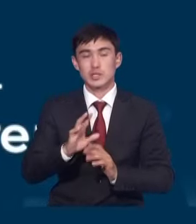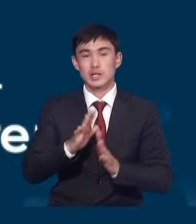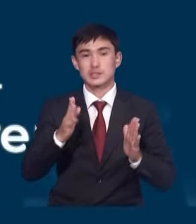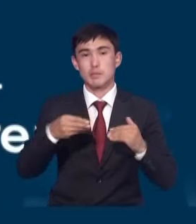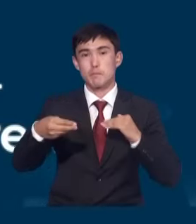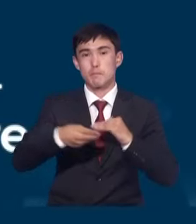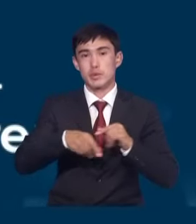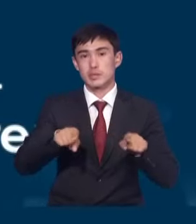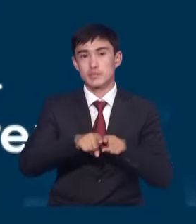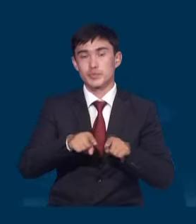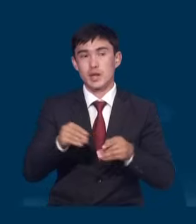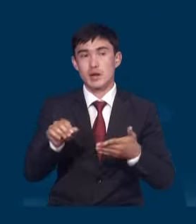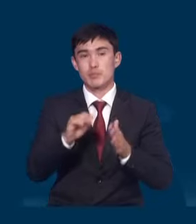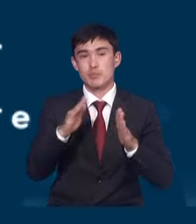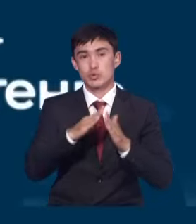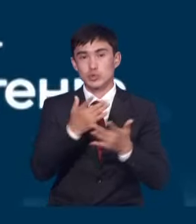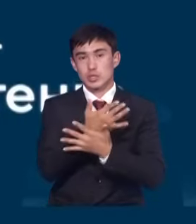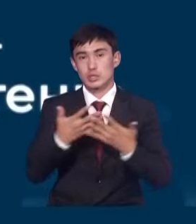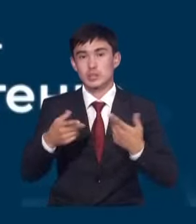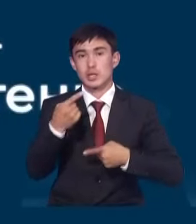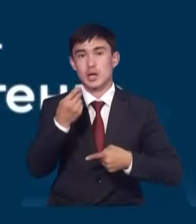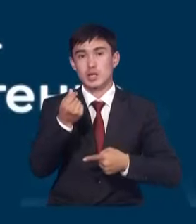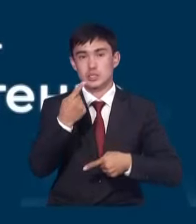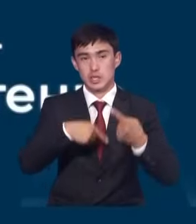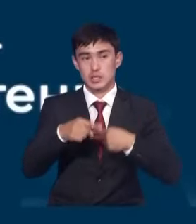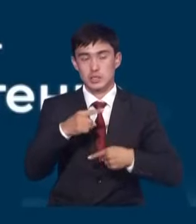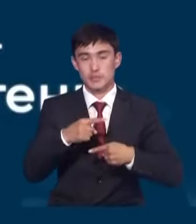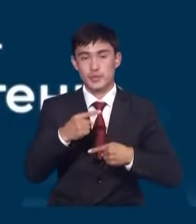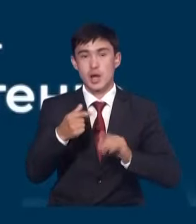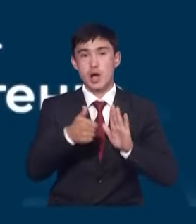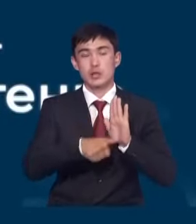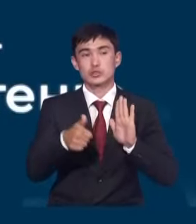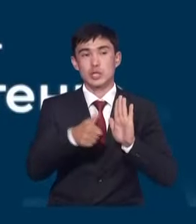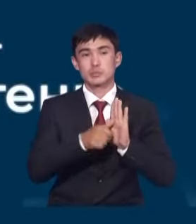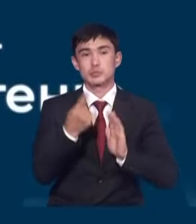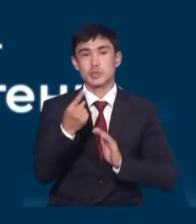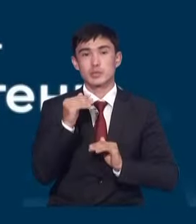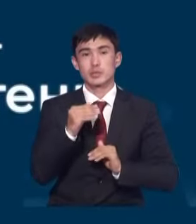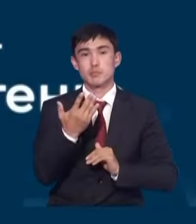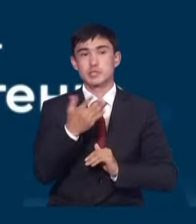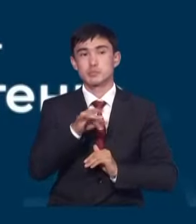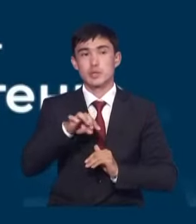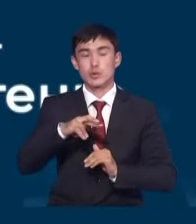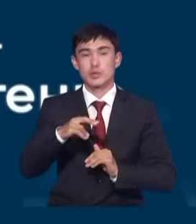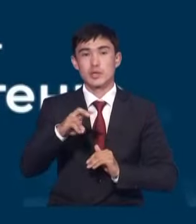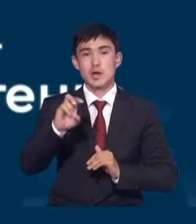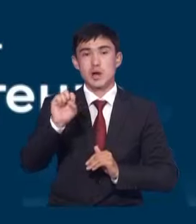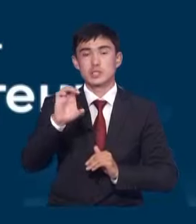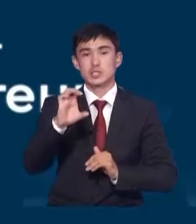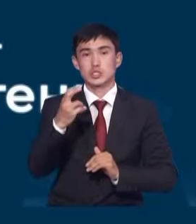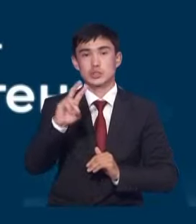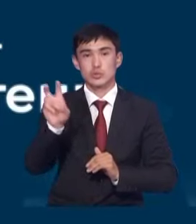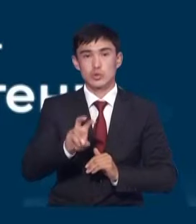пара-пар мүліктік активтер және қаражат қайтарылды. Оның ішінде 661,5 миллион ақш доллары шетелде табылды. Олар